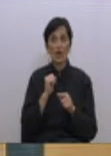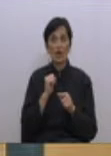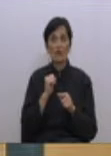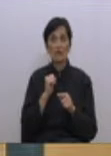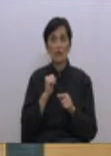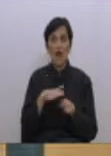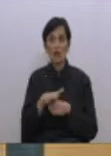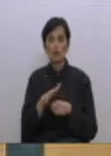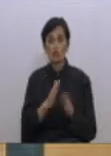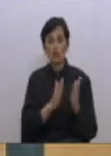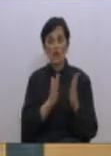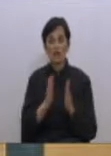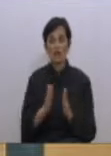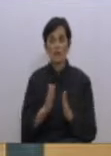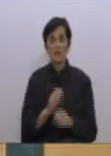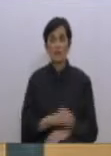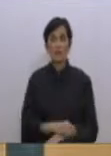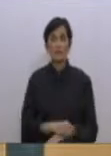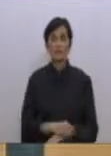როგორც დაგეგმის